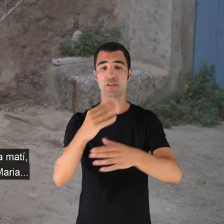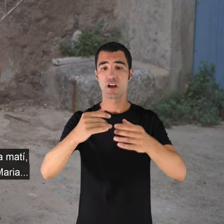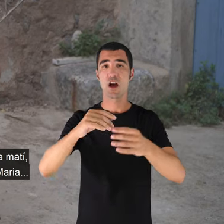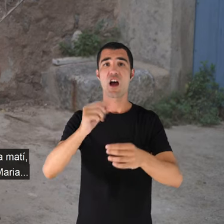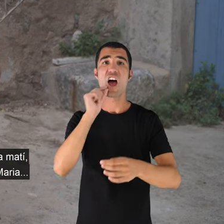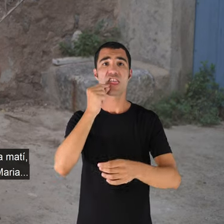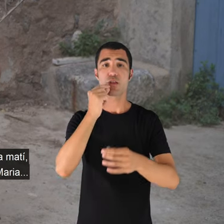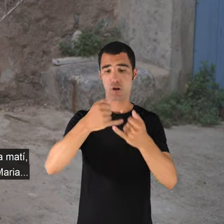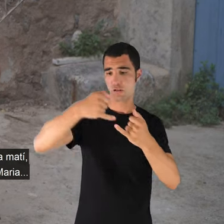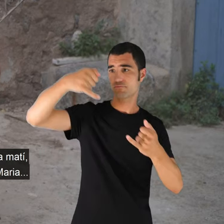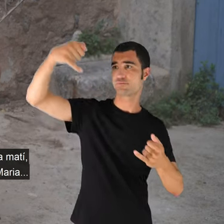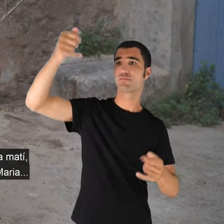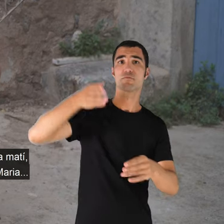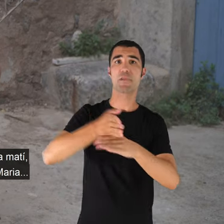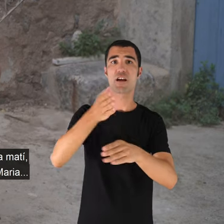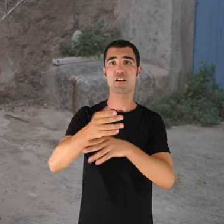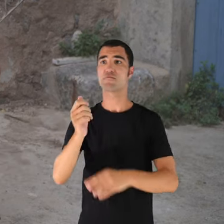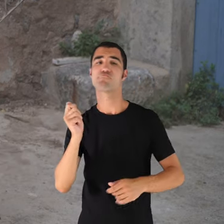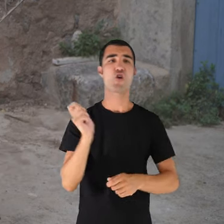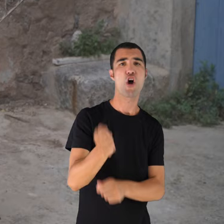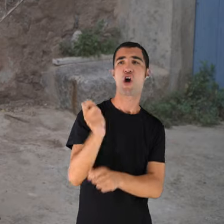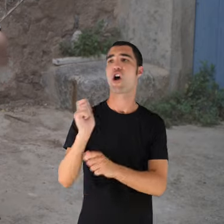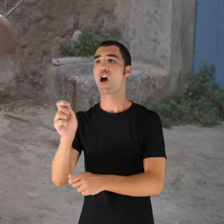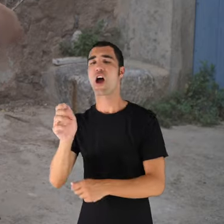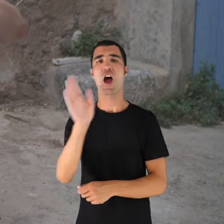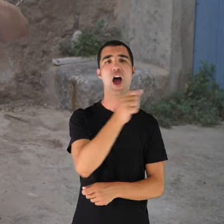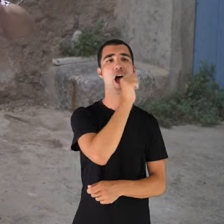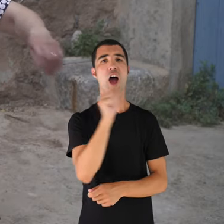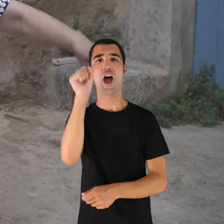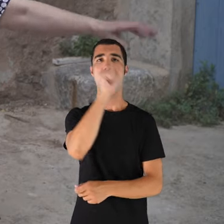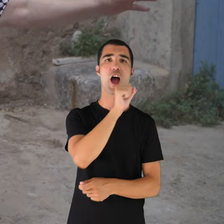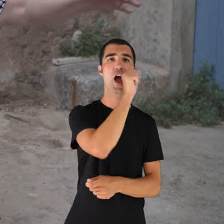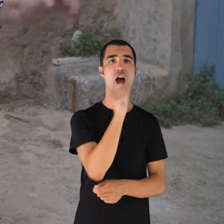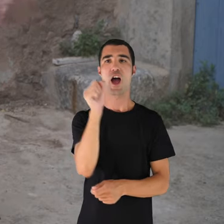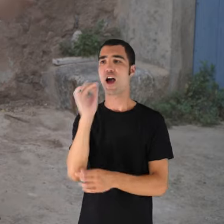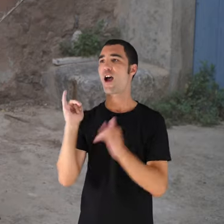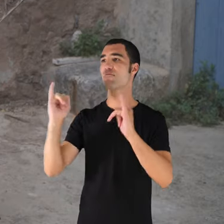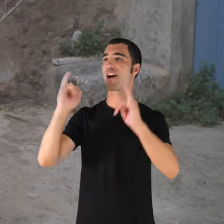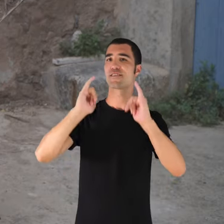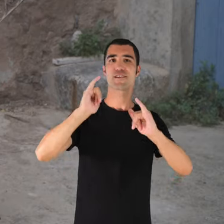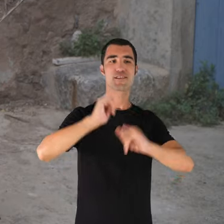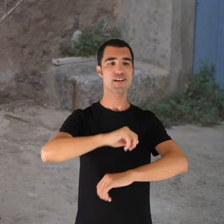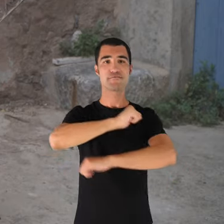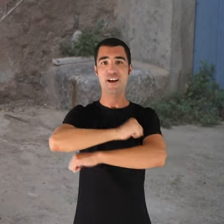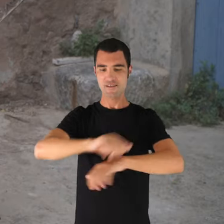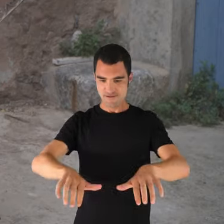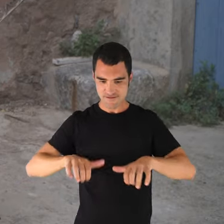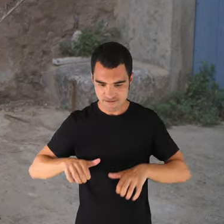per tot. Santa Maria, Mare de... I passes pel balcó, sortien sabates, sortien